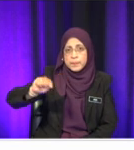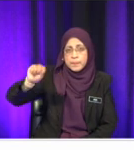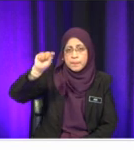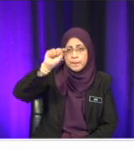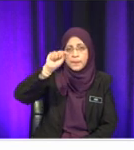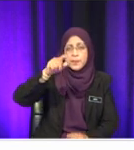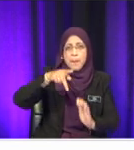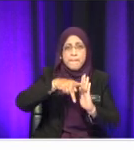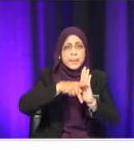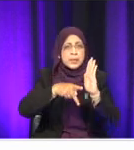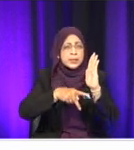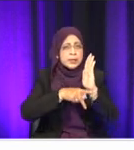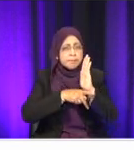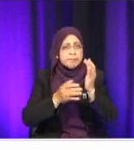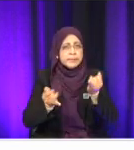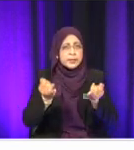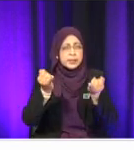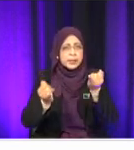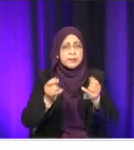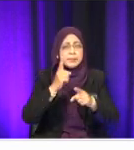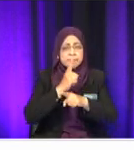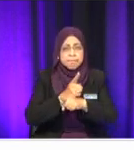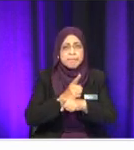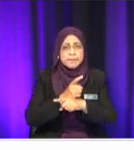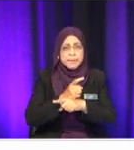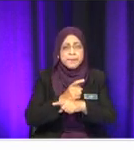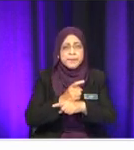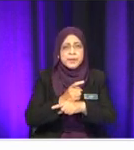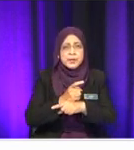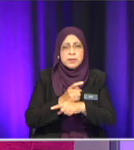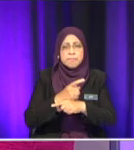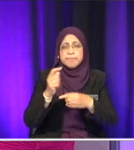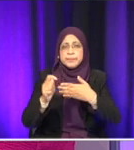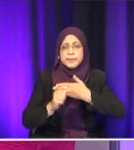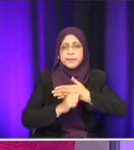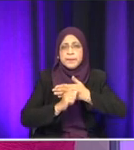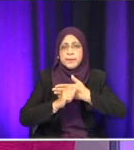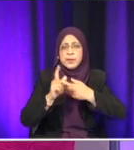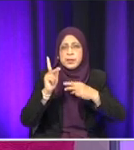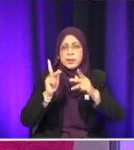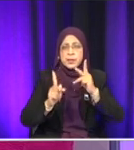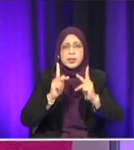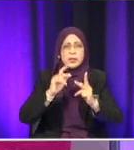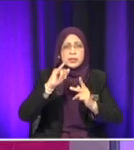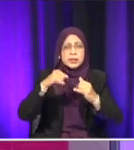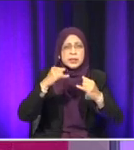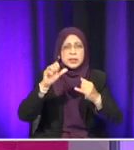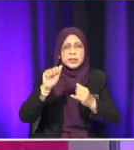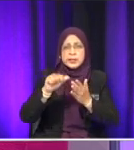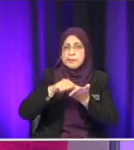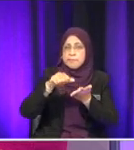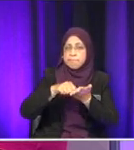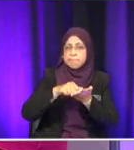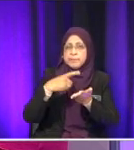berkaitan dengan imbangan ya betul dan juga untuk penambahan kalau jenis Arca kalau kita ambil